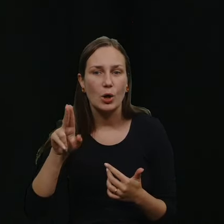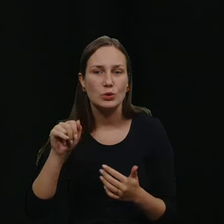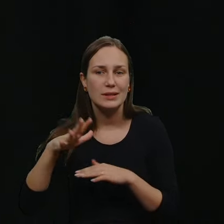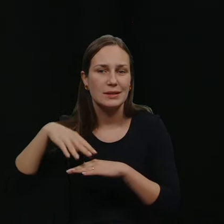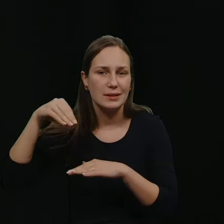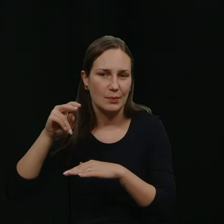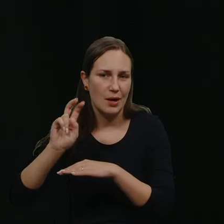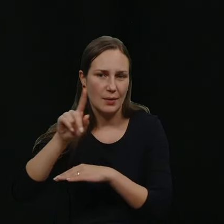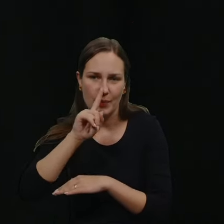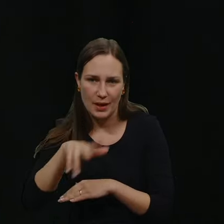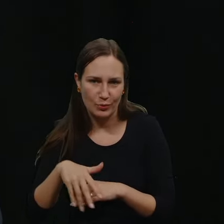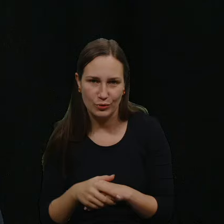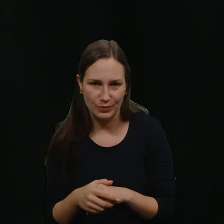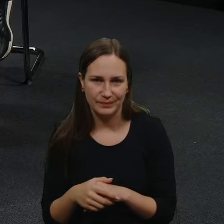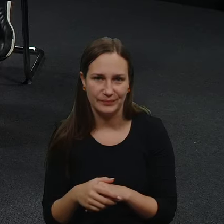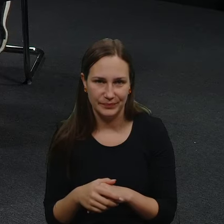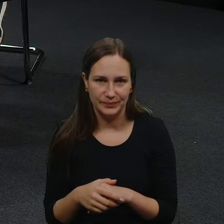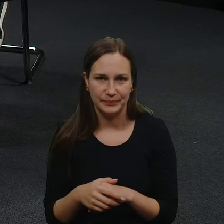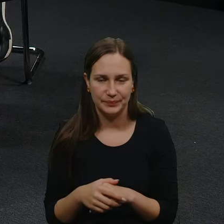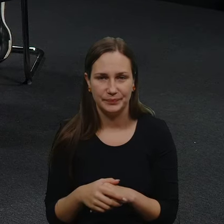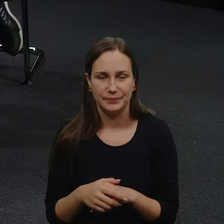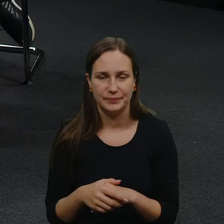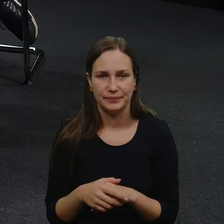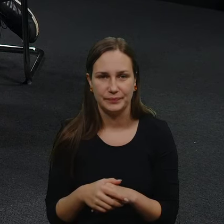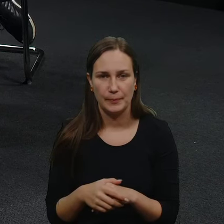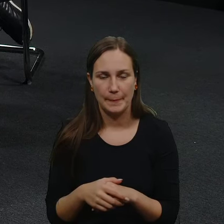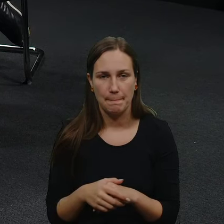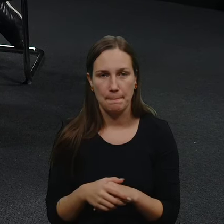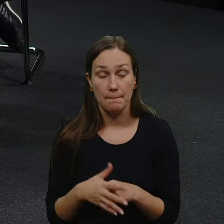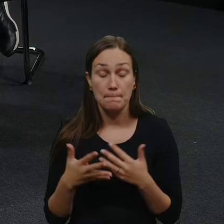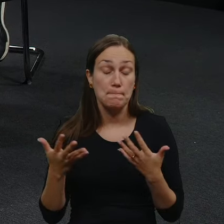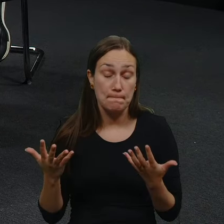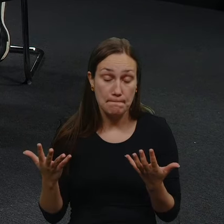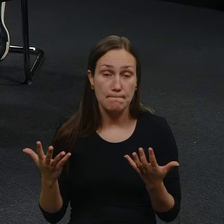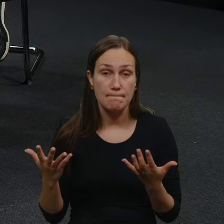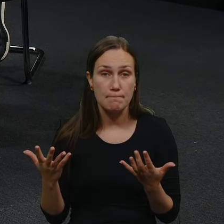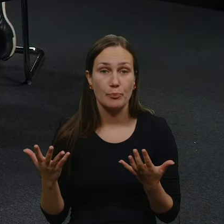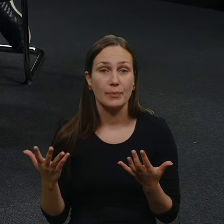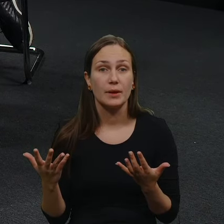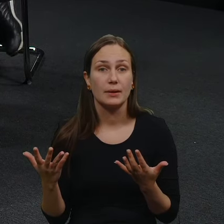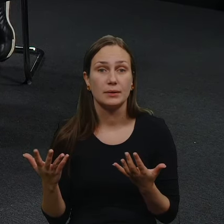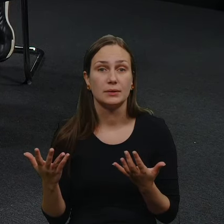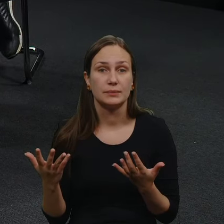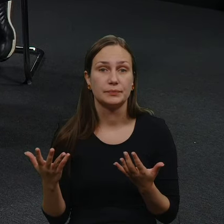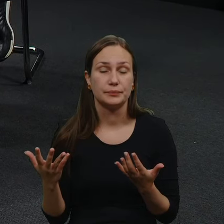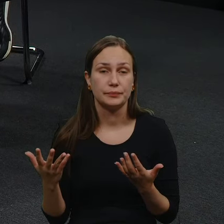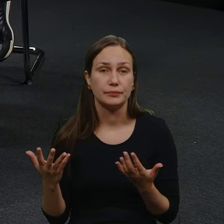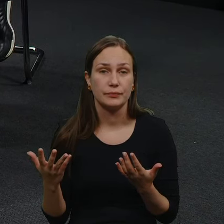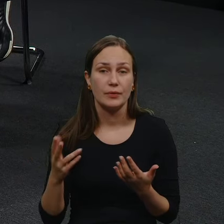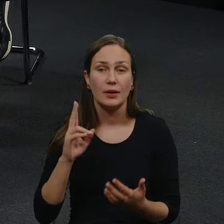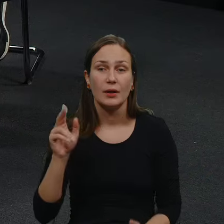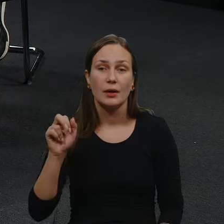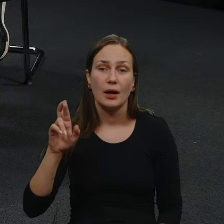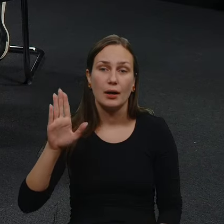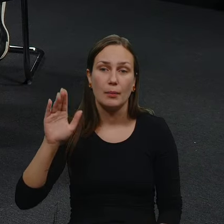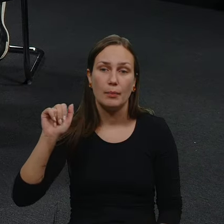Tai čia yra viena tokia iš lengvinančių aplinkybių ir tada jau, aišku, jau ir pono Karbauskio,